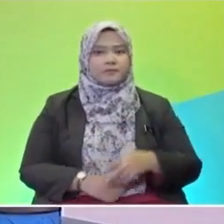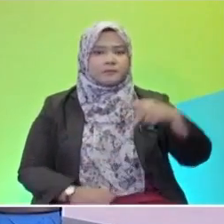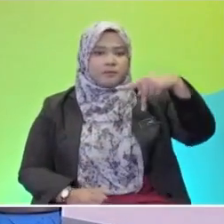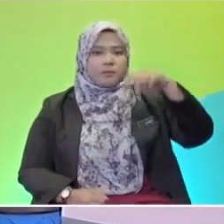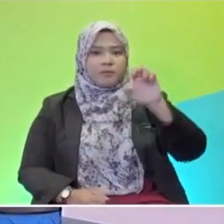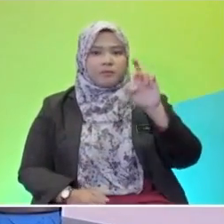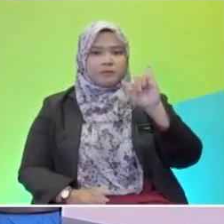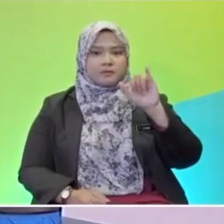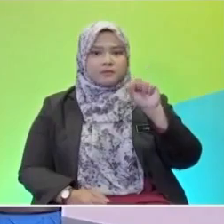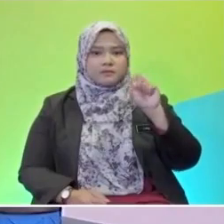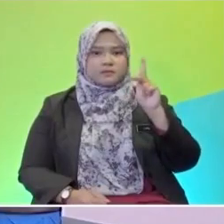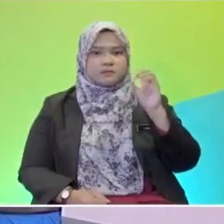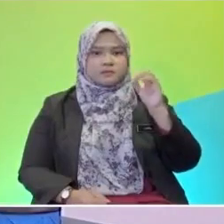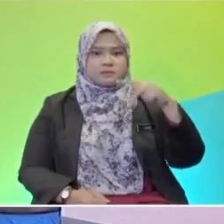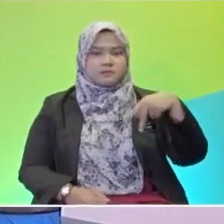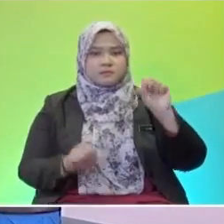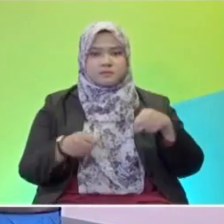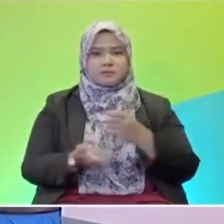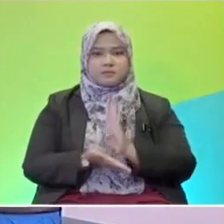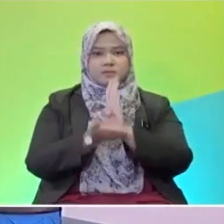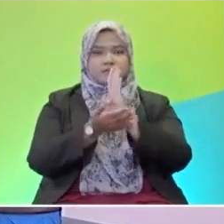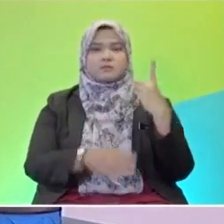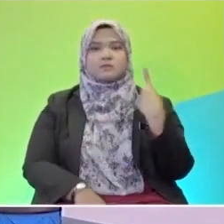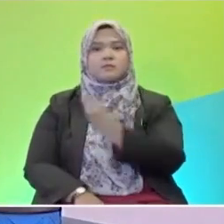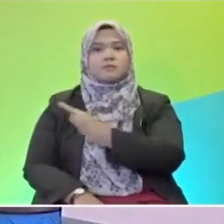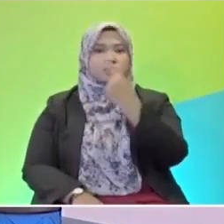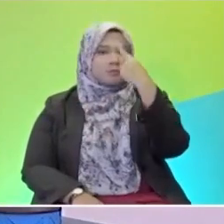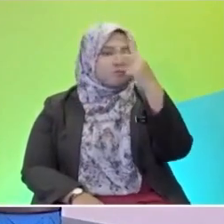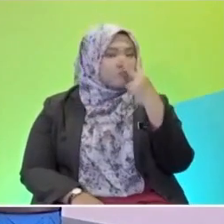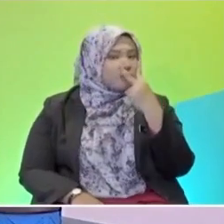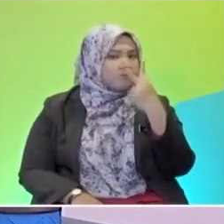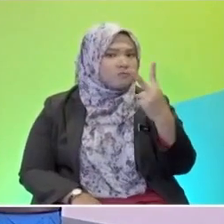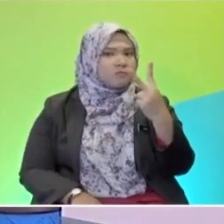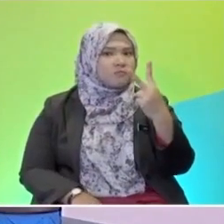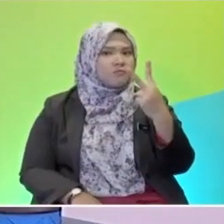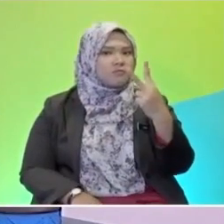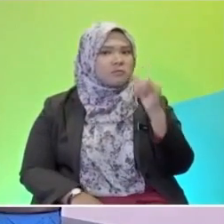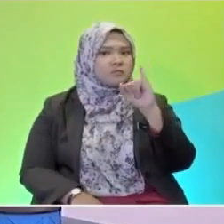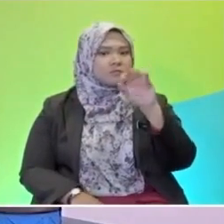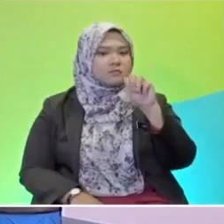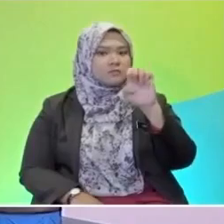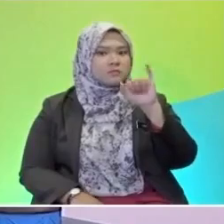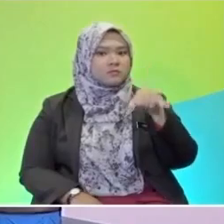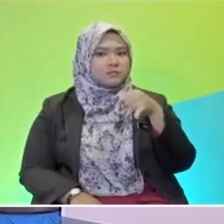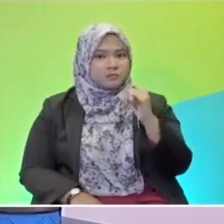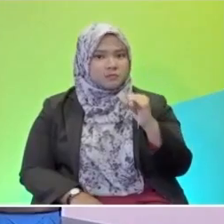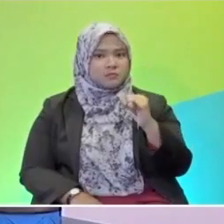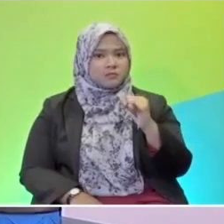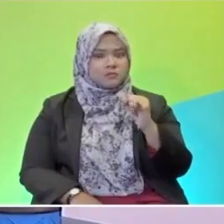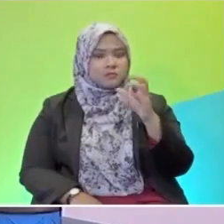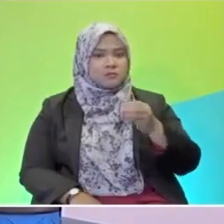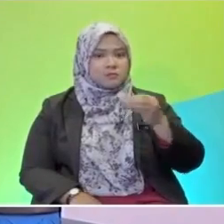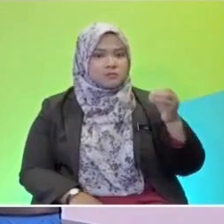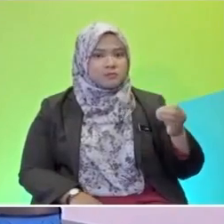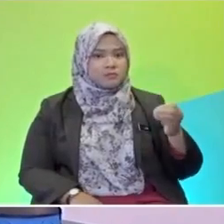sebenarnya di dalam periskop ringkas terdapat dua cermin yang mana kedudukannya adalah Ferrari antara satu sama lain